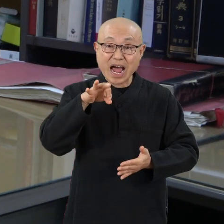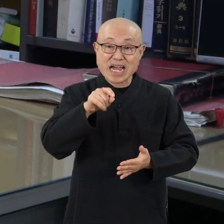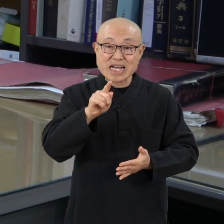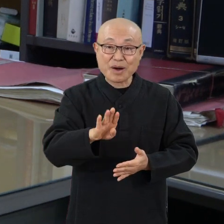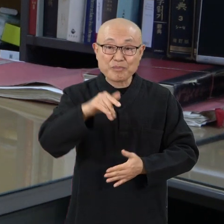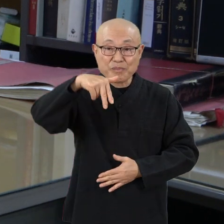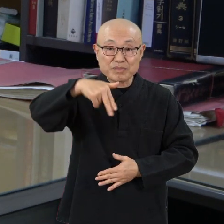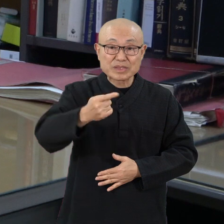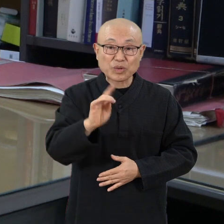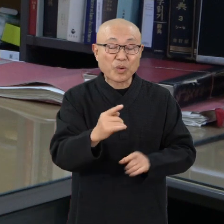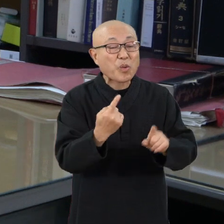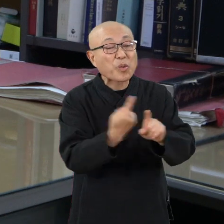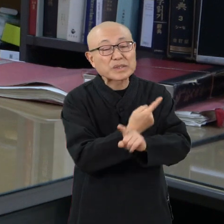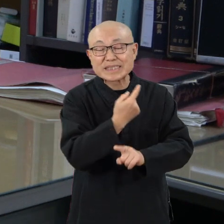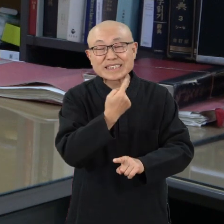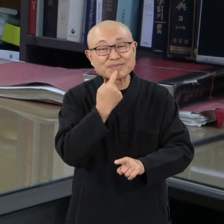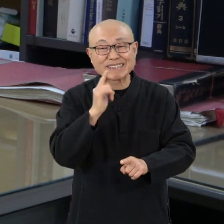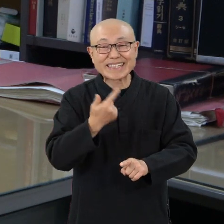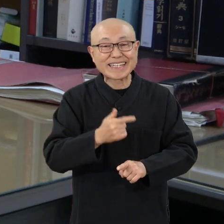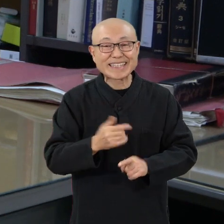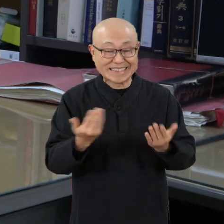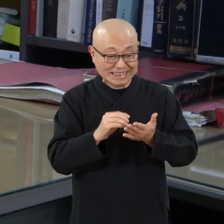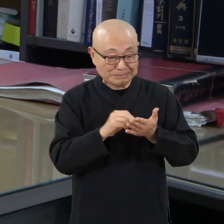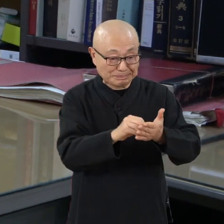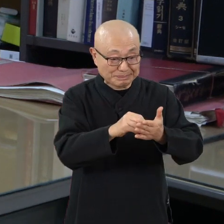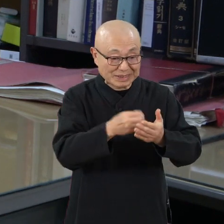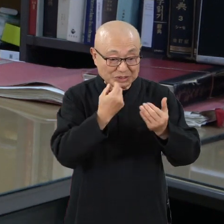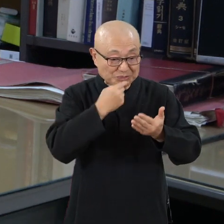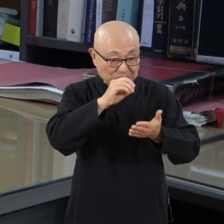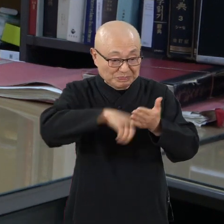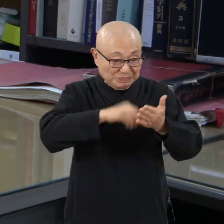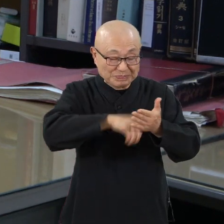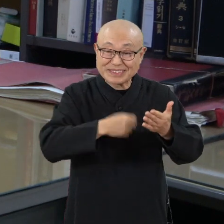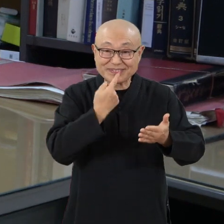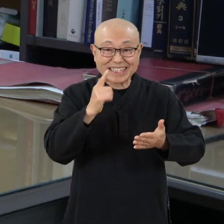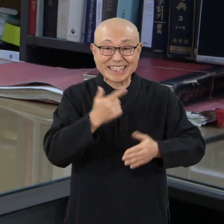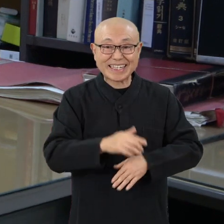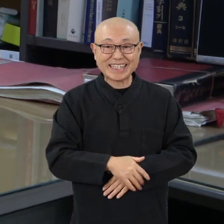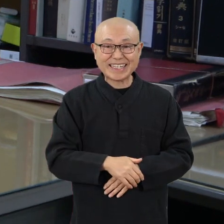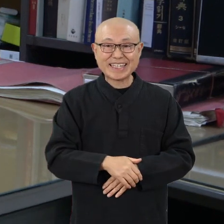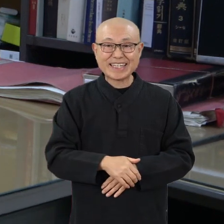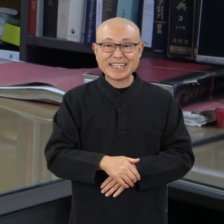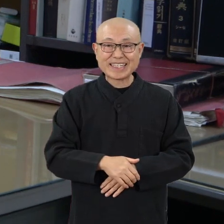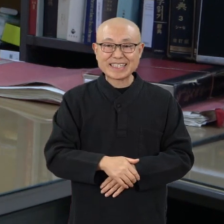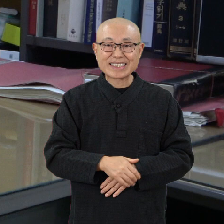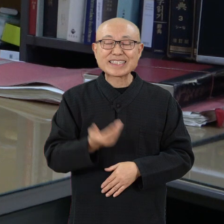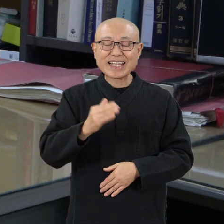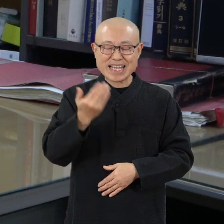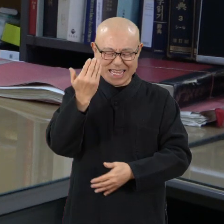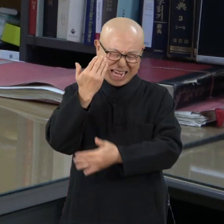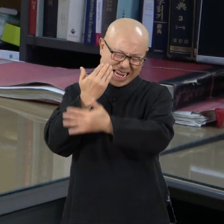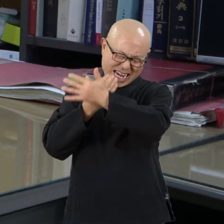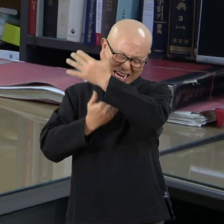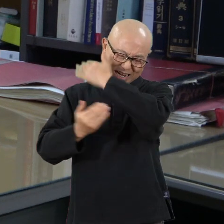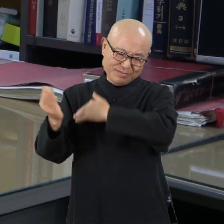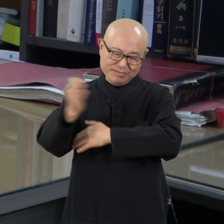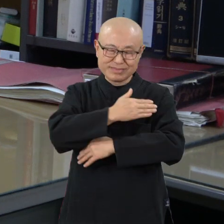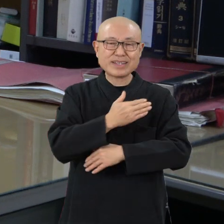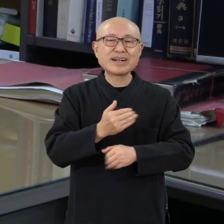업종도 고치기, 바꾸기 어려워요. 뭐 고친다면 바꾸기 어려운데 그 전전생에서부터